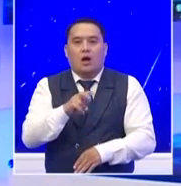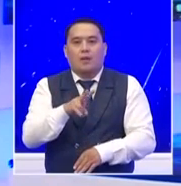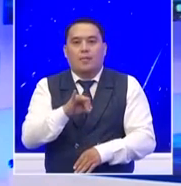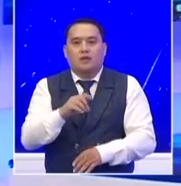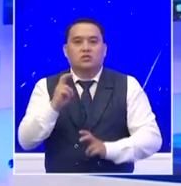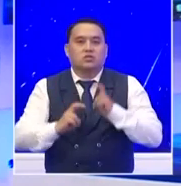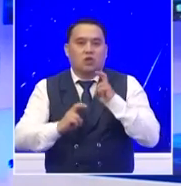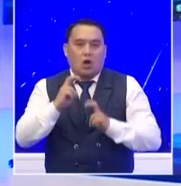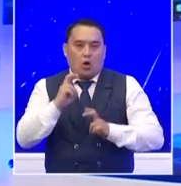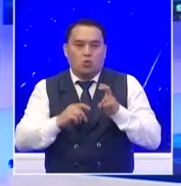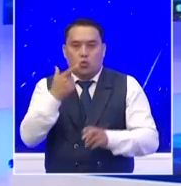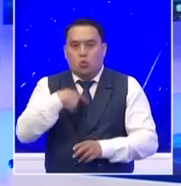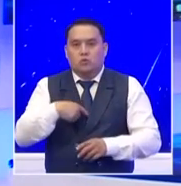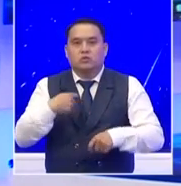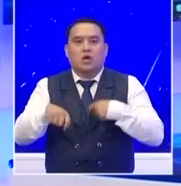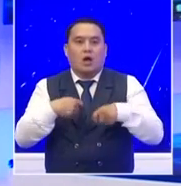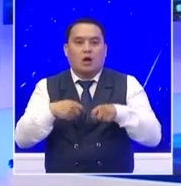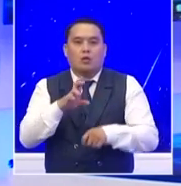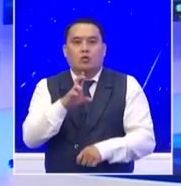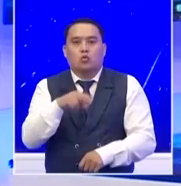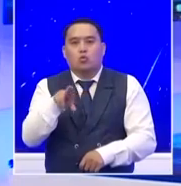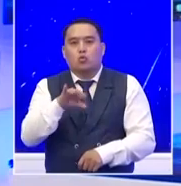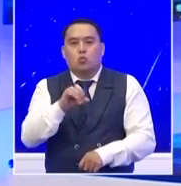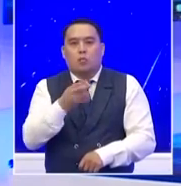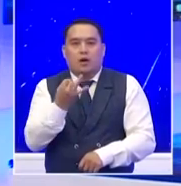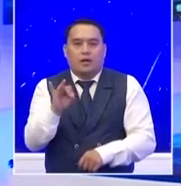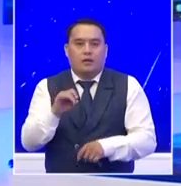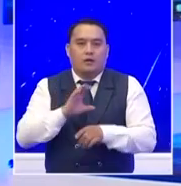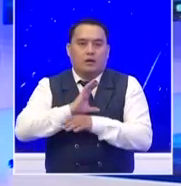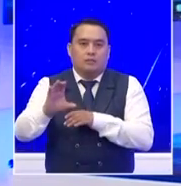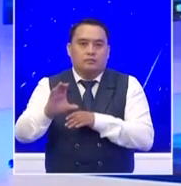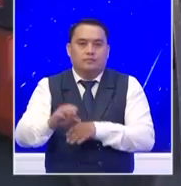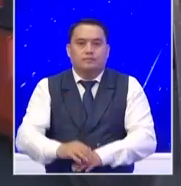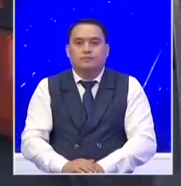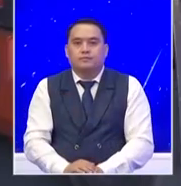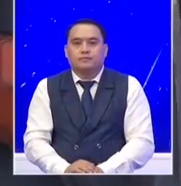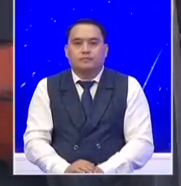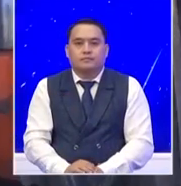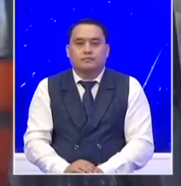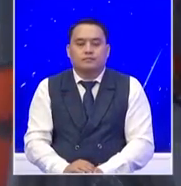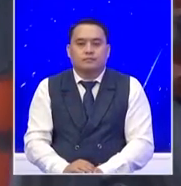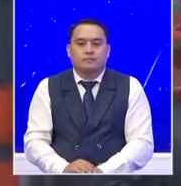Акыбы. Зауыт өз тауарларының алғашқы партиясын Дубайға жөнелтті.